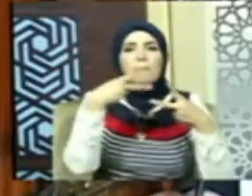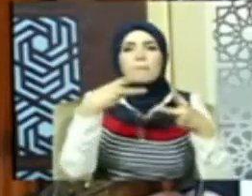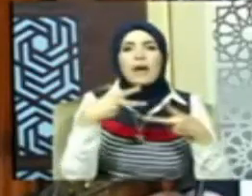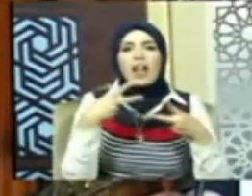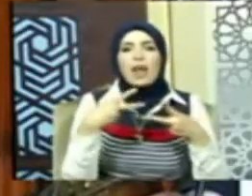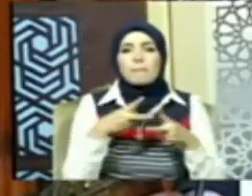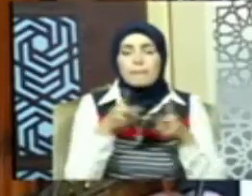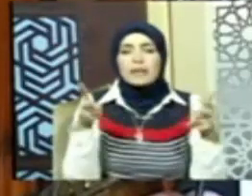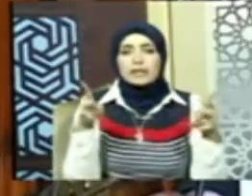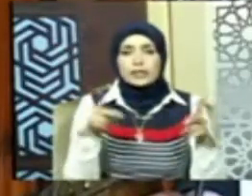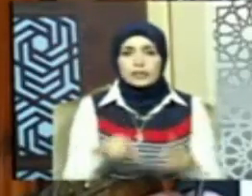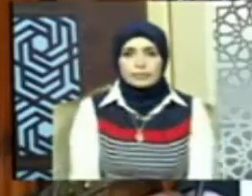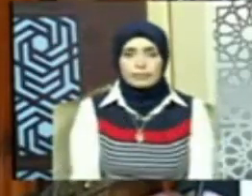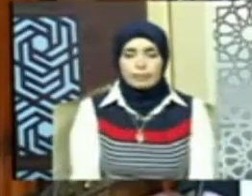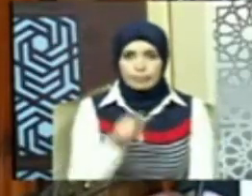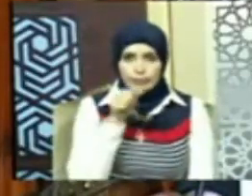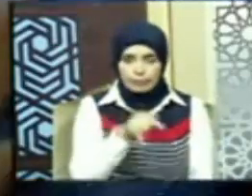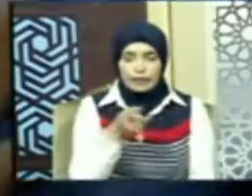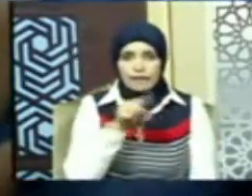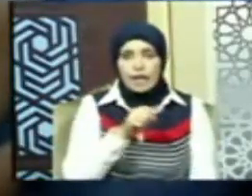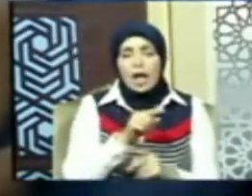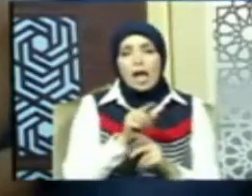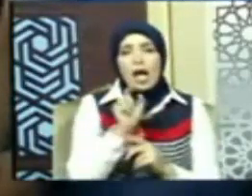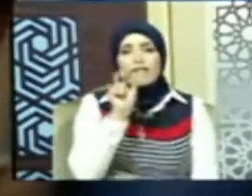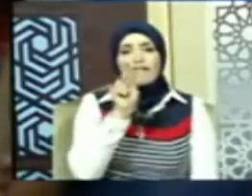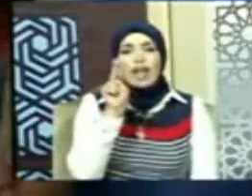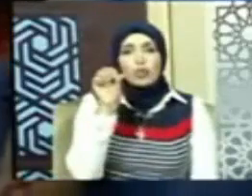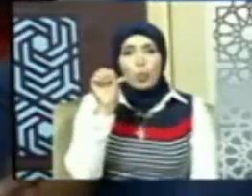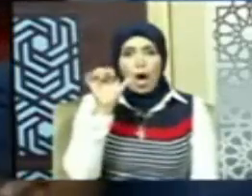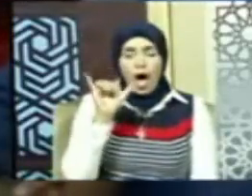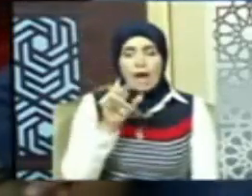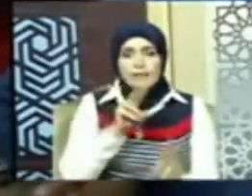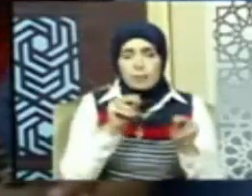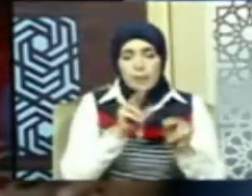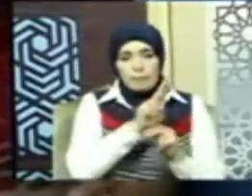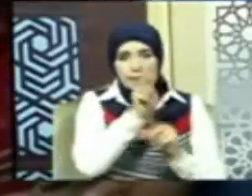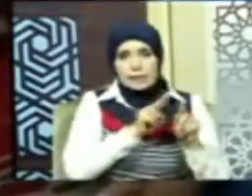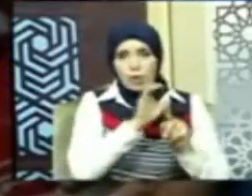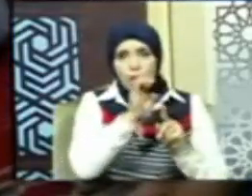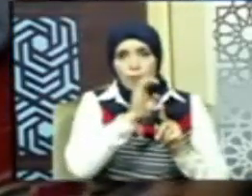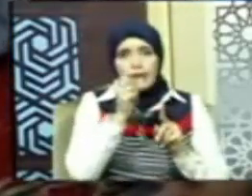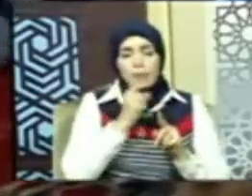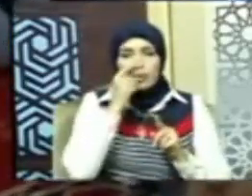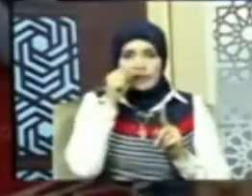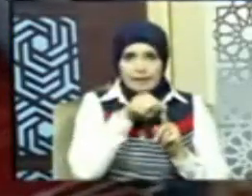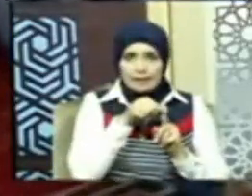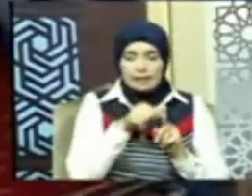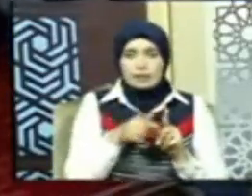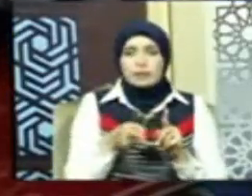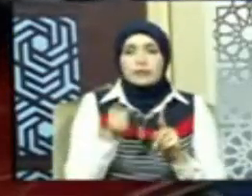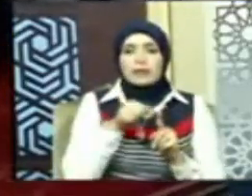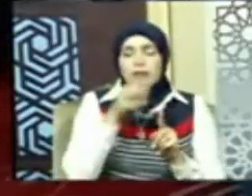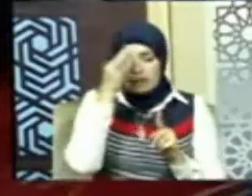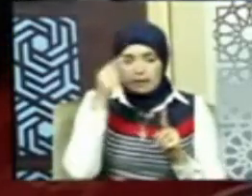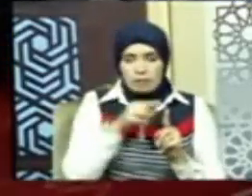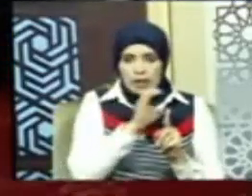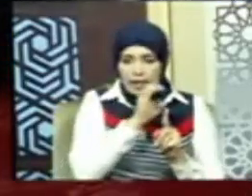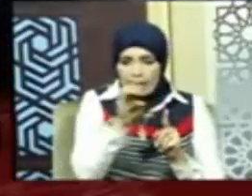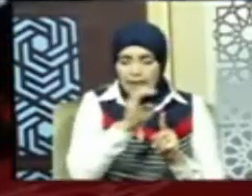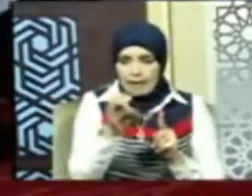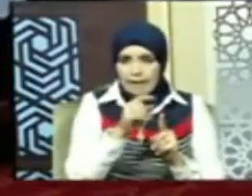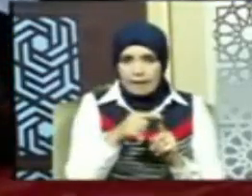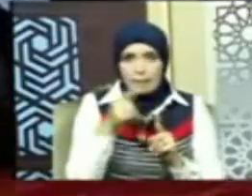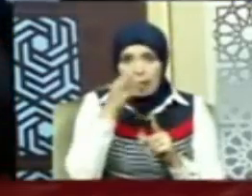والعلم النافع هو الذي يأخذك إلى طريق البناء والتعمير. وإذا أردت